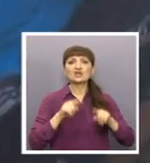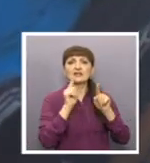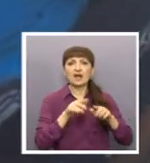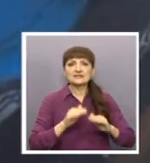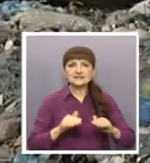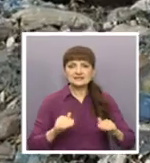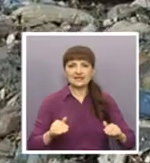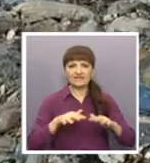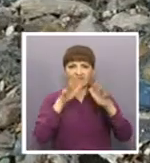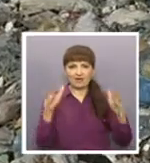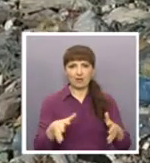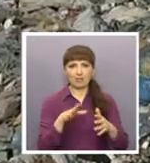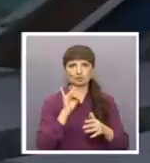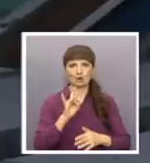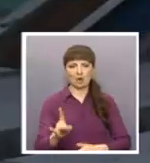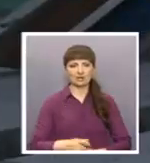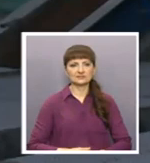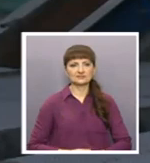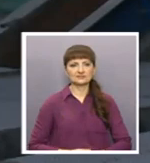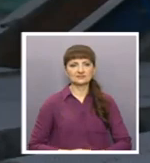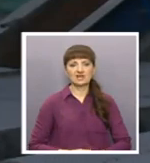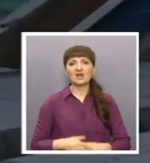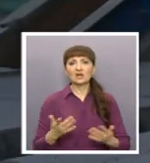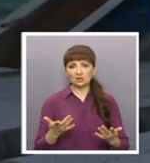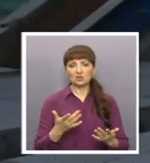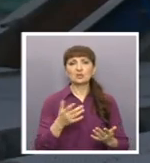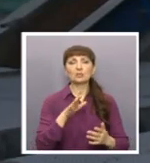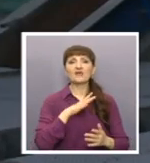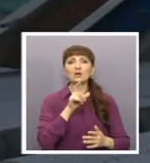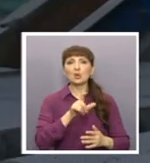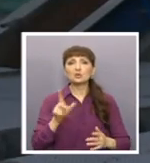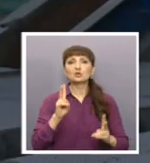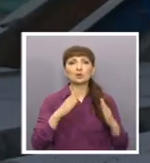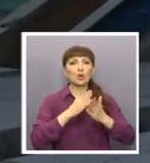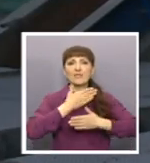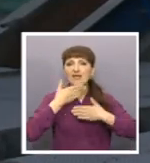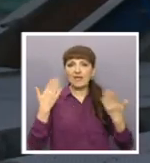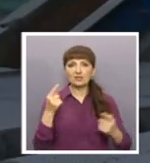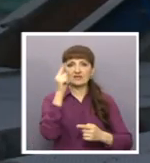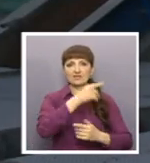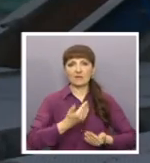среди гор нечистот. Они, конечно, обездоленные, всякие приезжие и прочие, но их